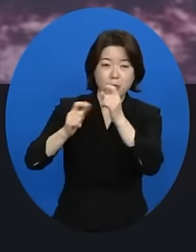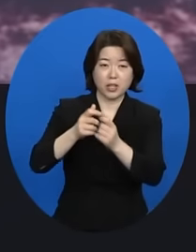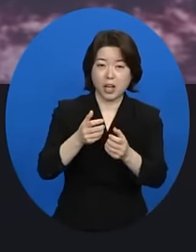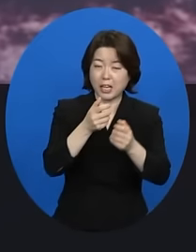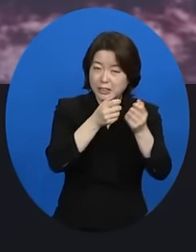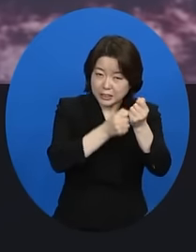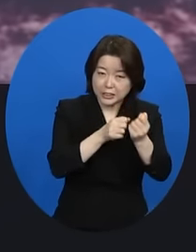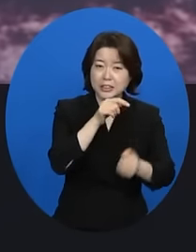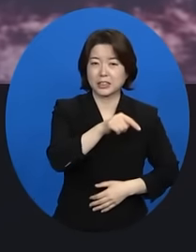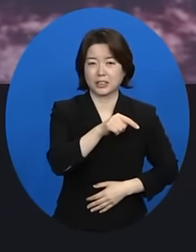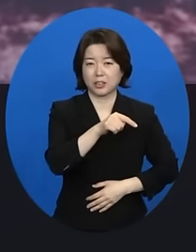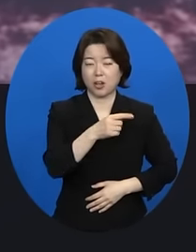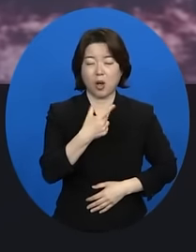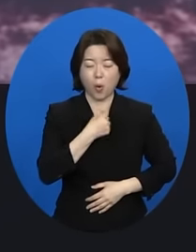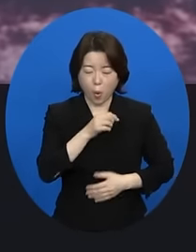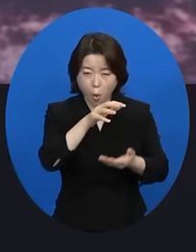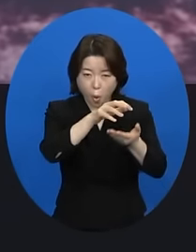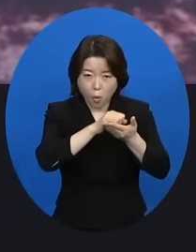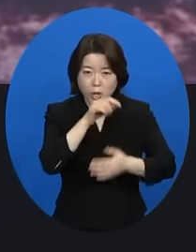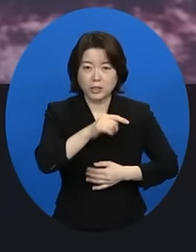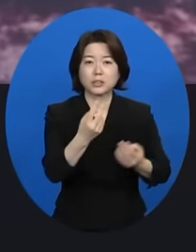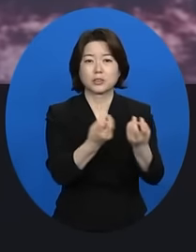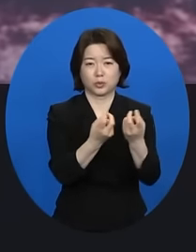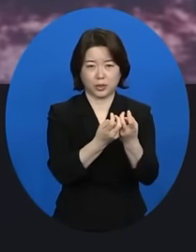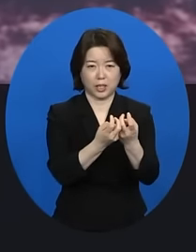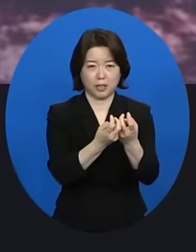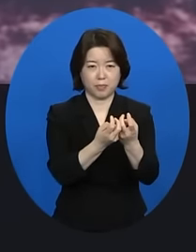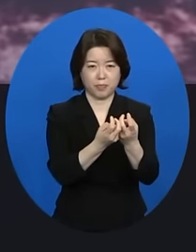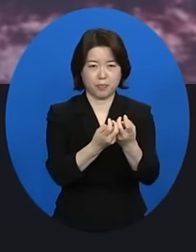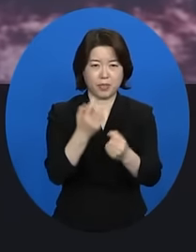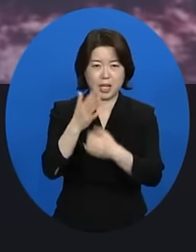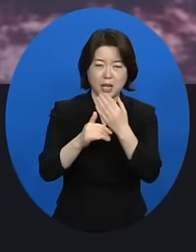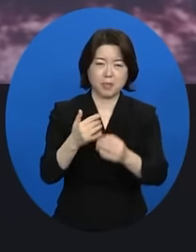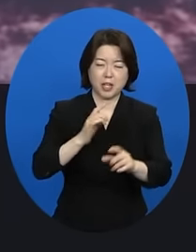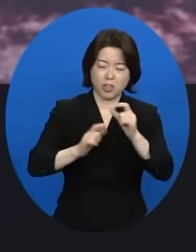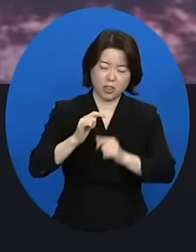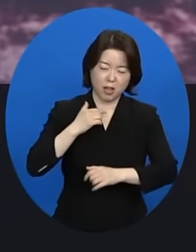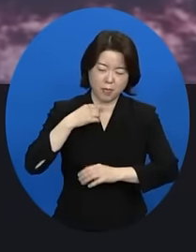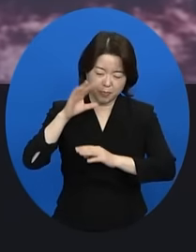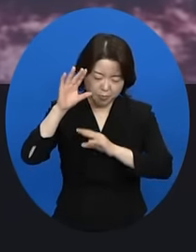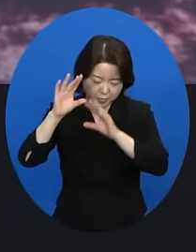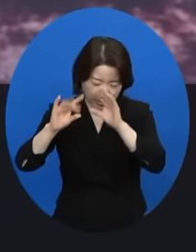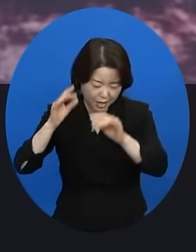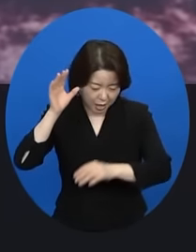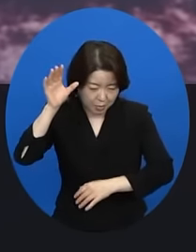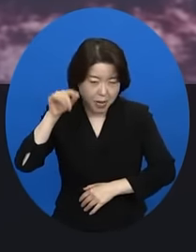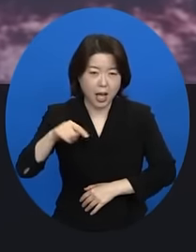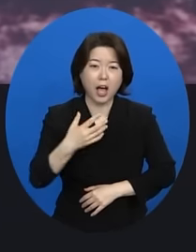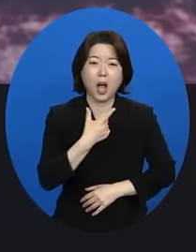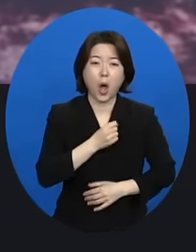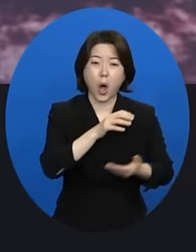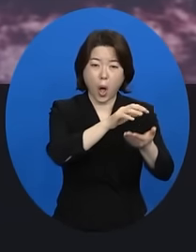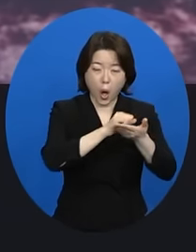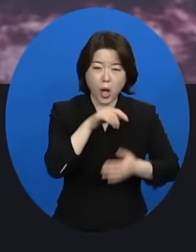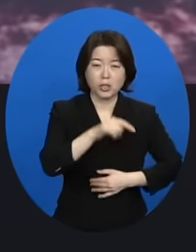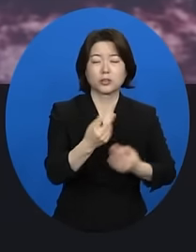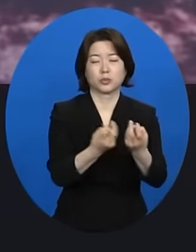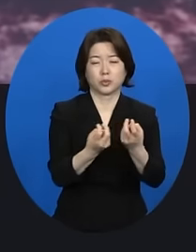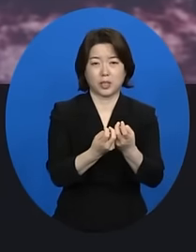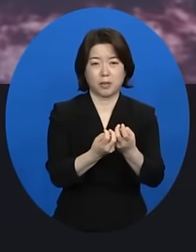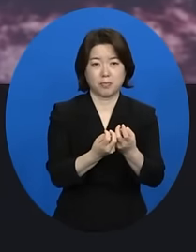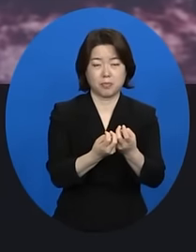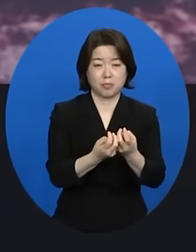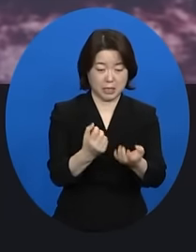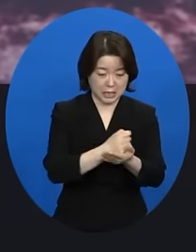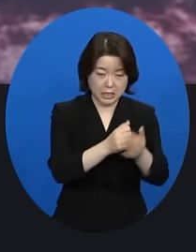그 무엇을 얻고자 하는 그 수단, 하나님보다 더 갈망하는 그것을 얻고자 하는 그 수단이 바로 이